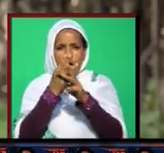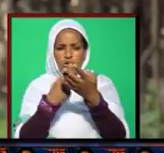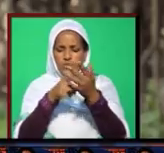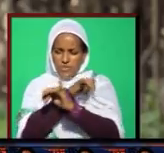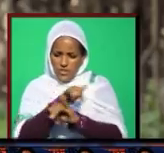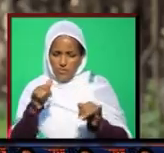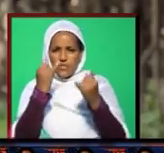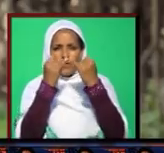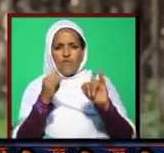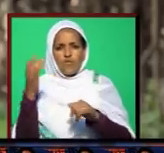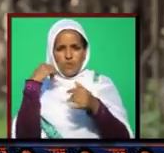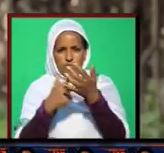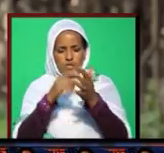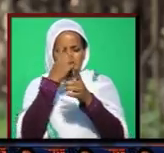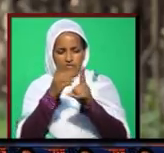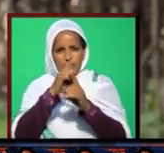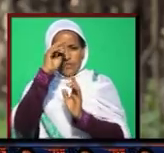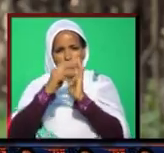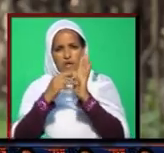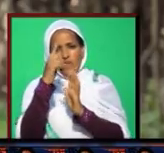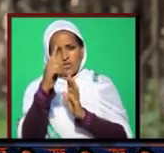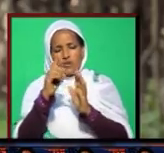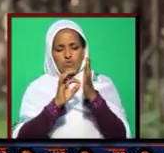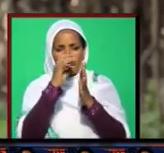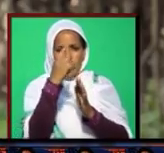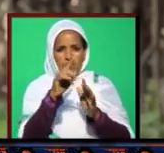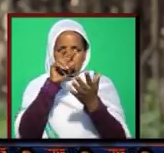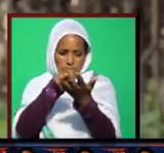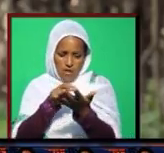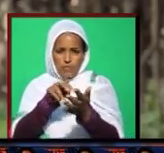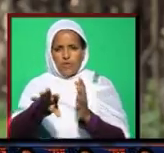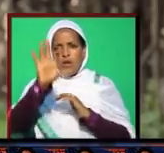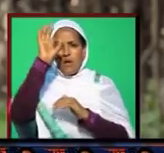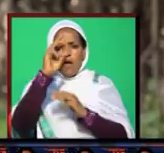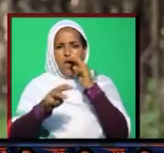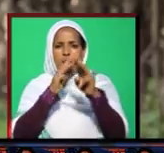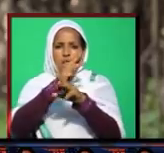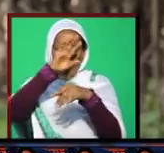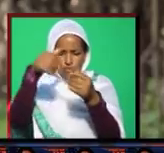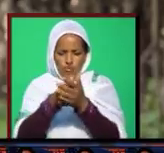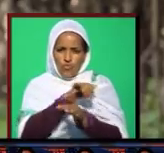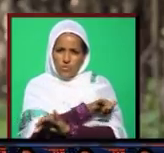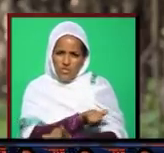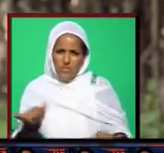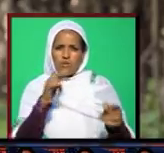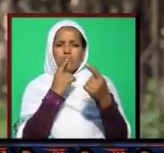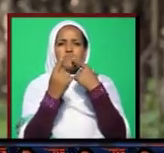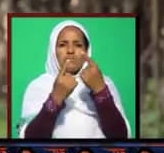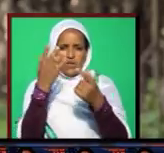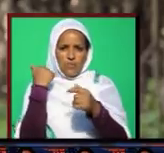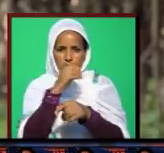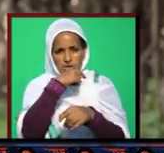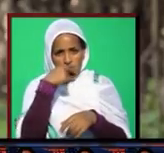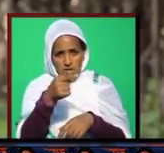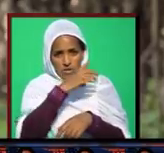ነበር። ዓለሙ እንዲሁ በቋንቋ እንደተከፋፈለ ቀርቶ ነበር ማለት ነው። በኦሪት ዘፍጥረት ምዕራፍ 11 ከቁጥር 1 ስናነብ እንደምናገኘው ዓለም ሁሉ አንድ ንግግር ነበረ፣ አንድ